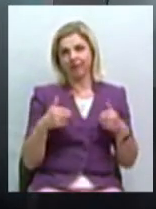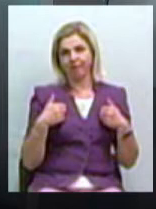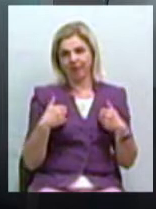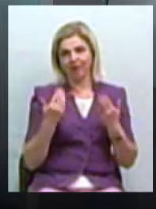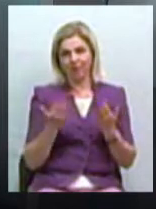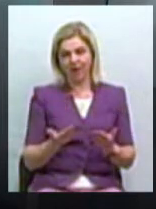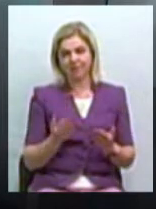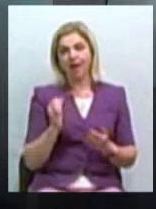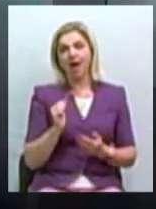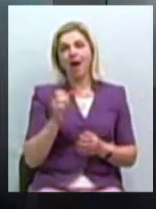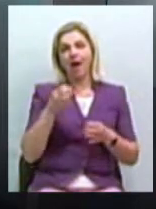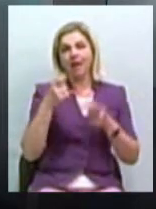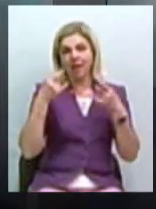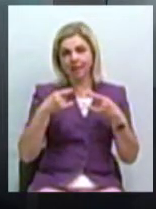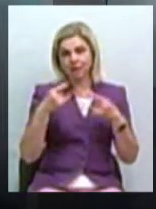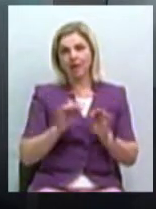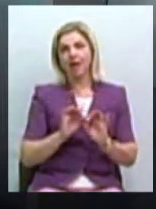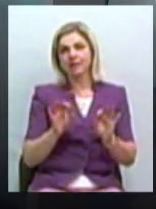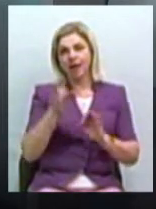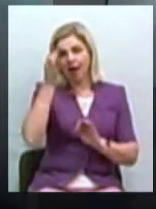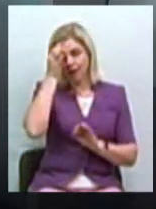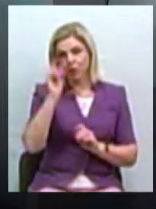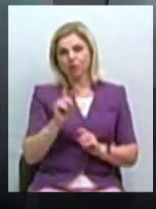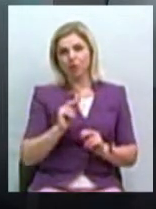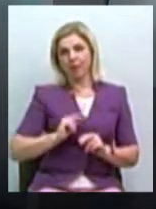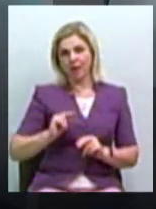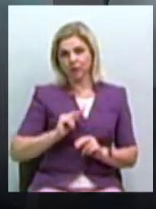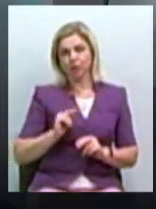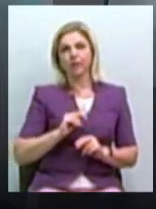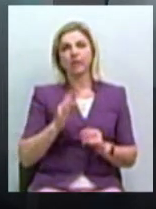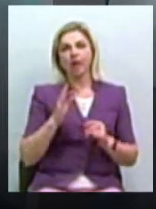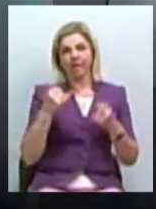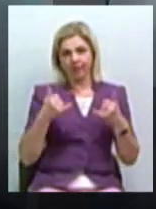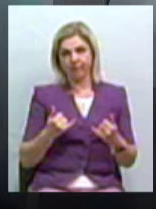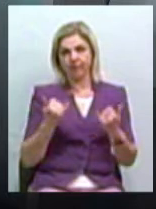вечір. А глядачам я нагадую, що ми працюємо в прямому ефірі. Телефон студії